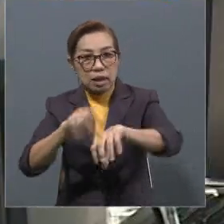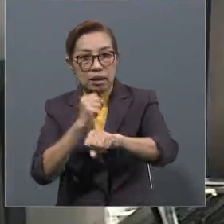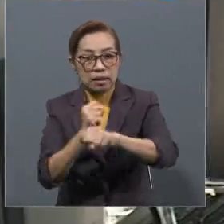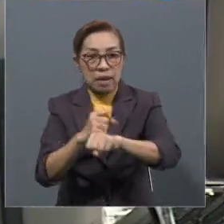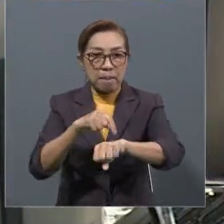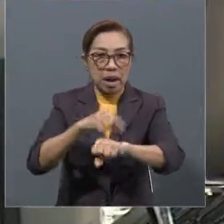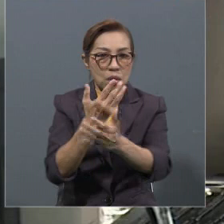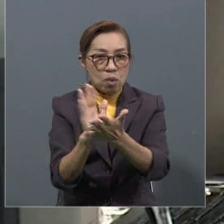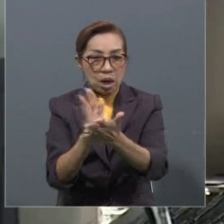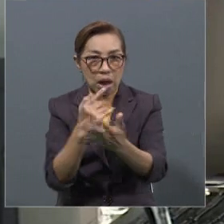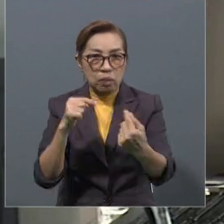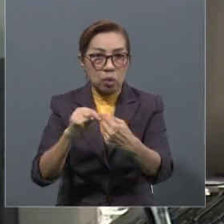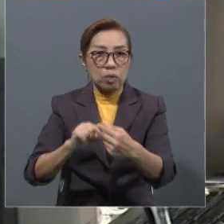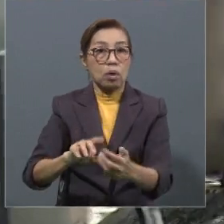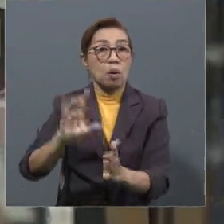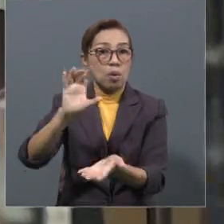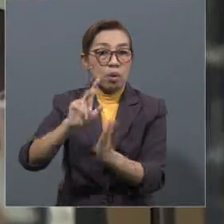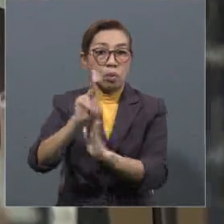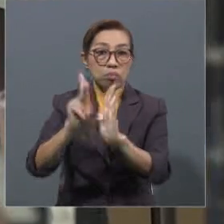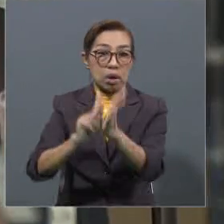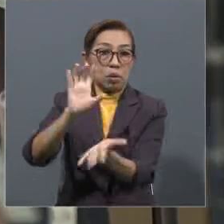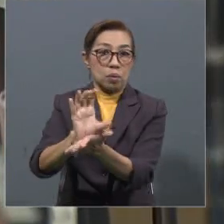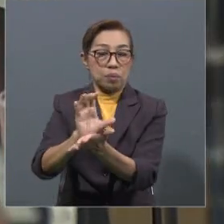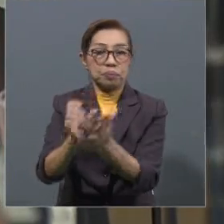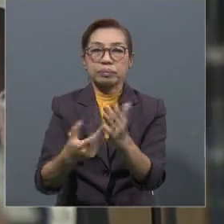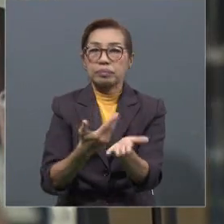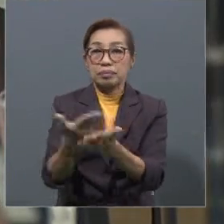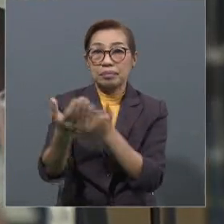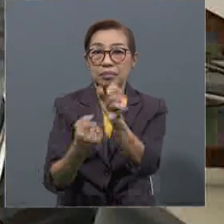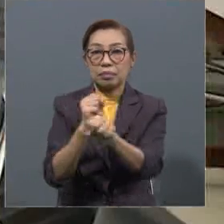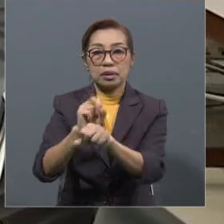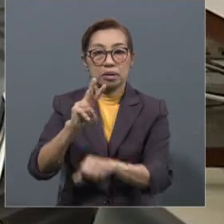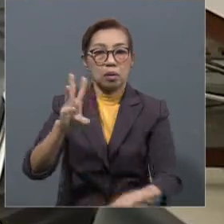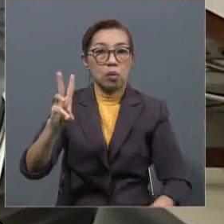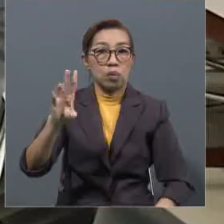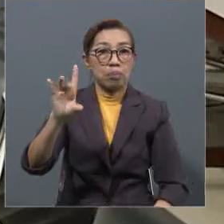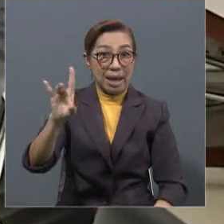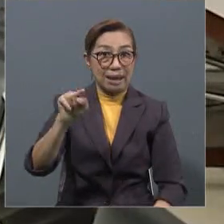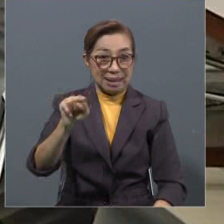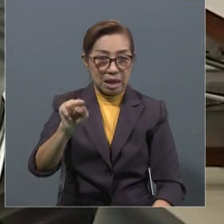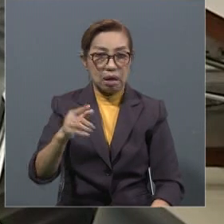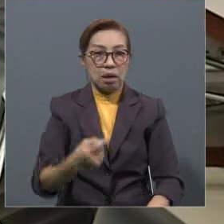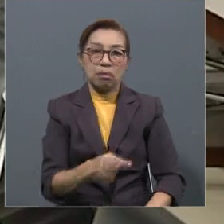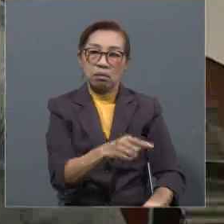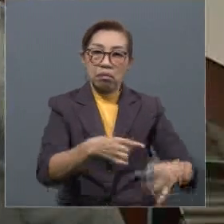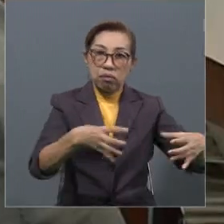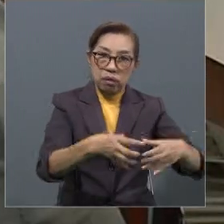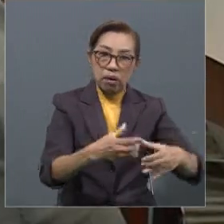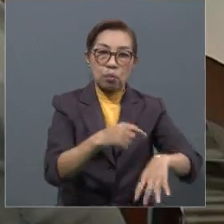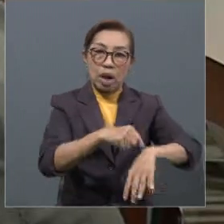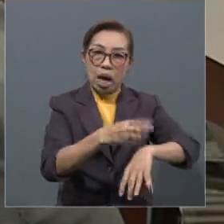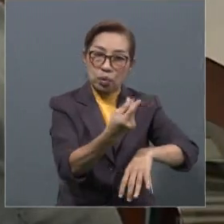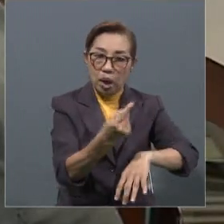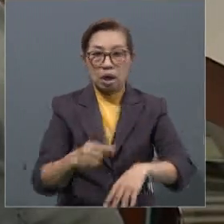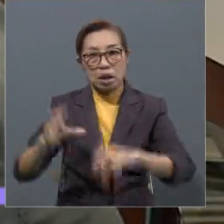อภิปรายในการพิจารณาร่างพระราชบัญญัติงบประมาณรายจ่ายประจำปีงบประมาณ2568จากเดิมตามกำหนด